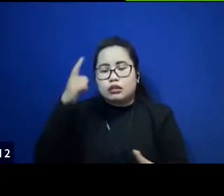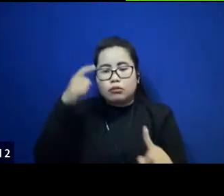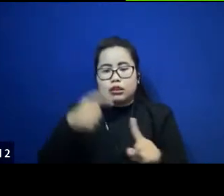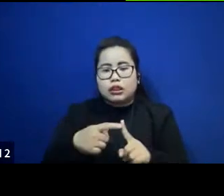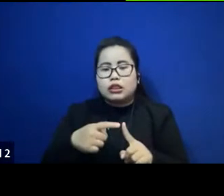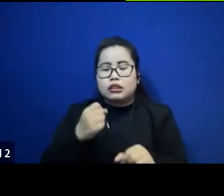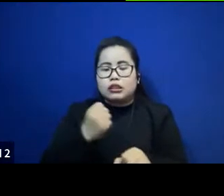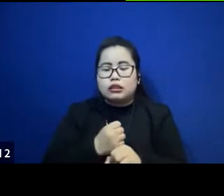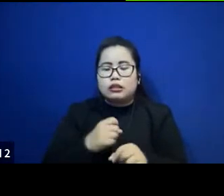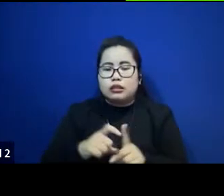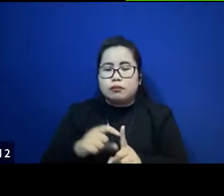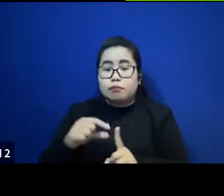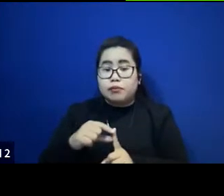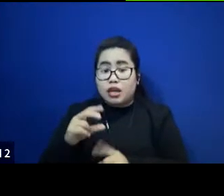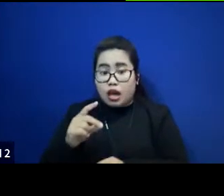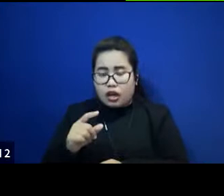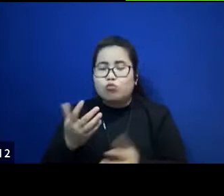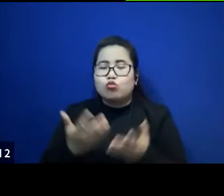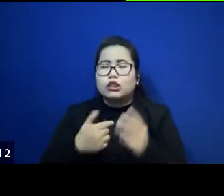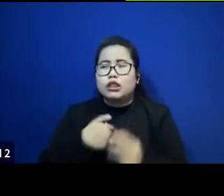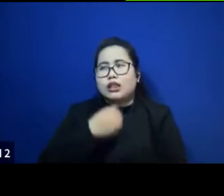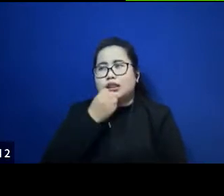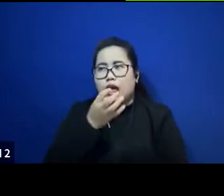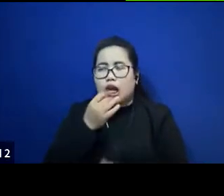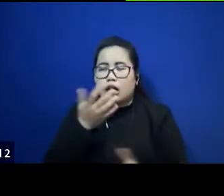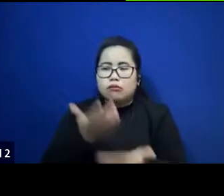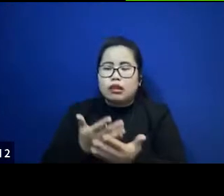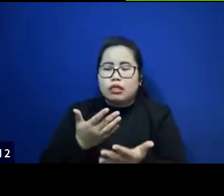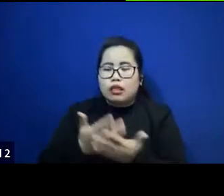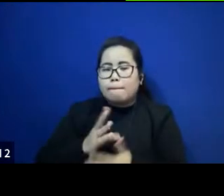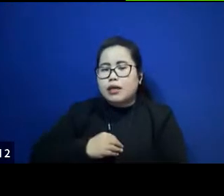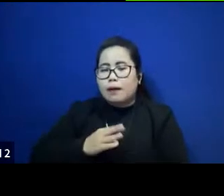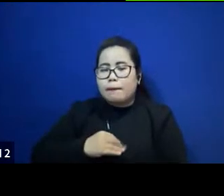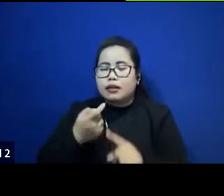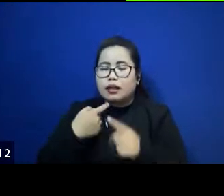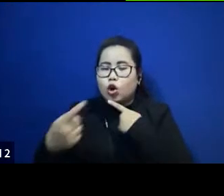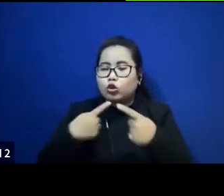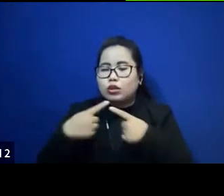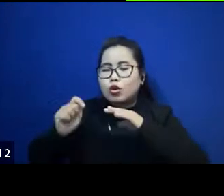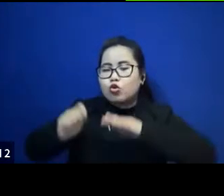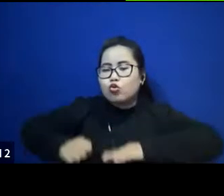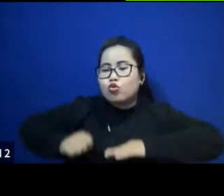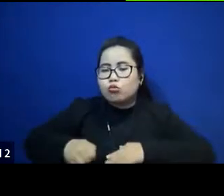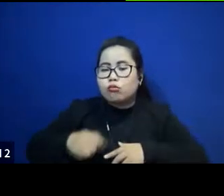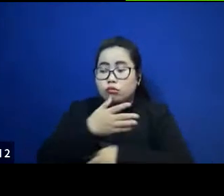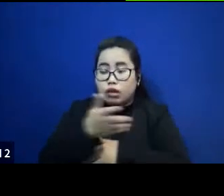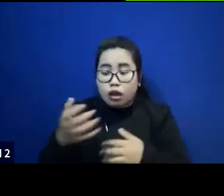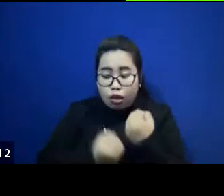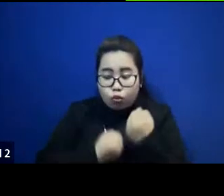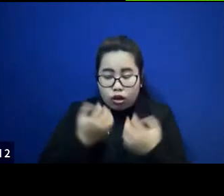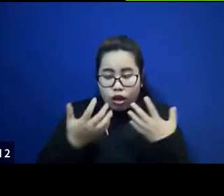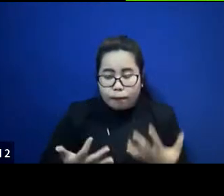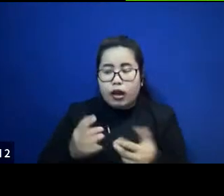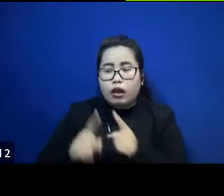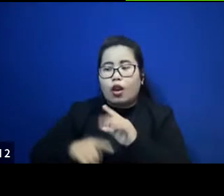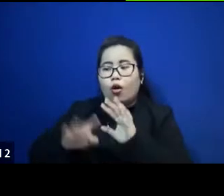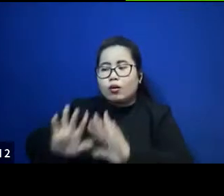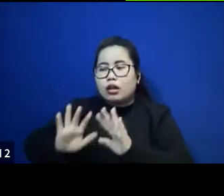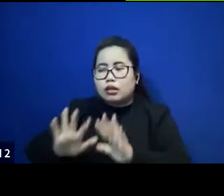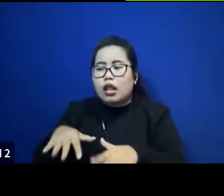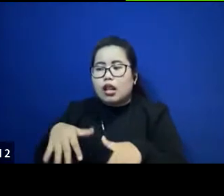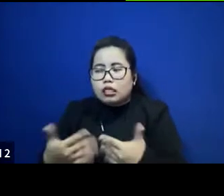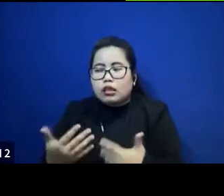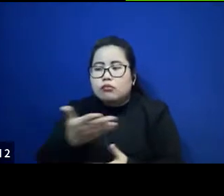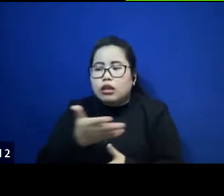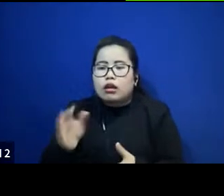dipiar ya mereka juga saya sarankan untuk meminta pendapat dari konsultan hukumnya apa yang harus mereka lakukan Nih kalau sampai nanti Mereka